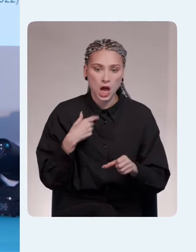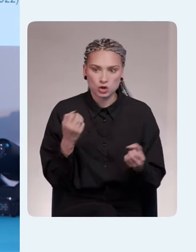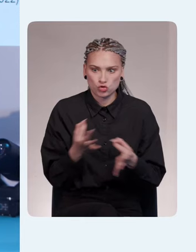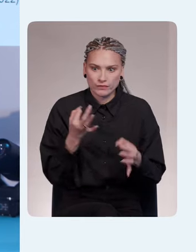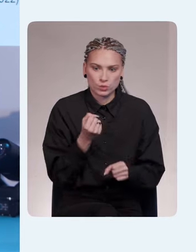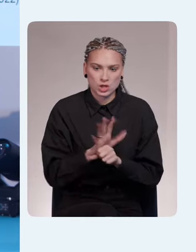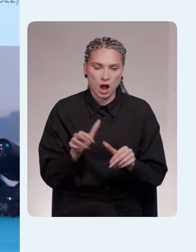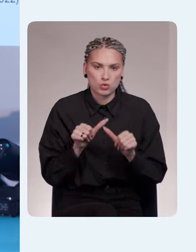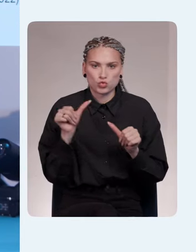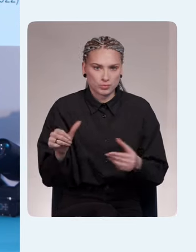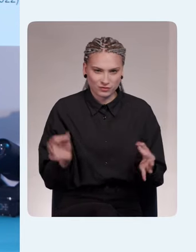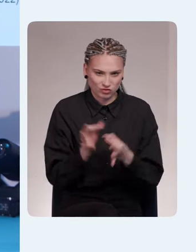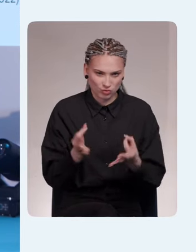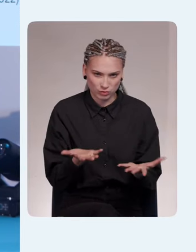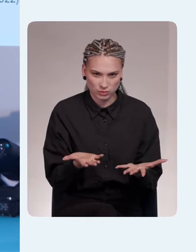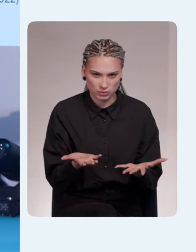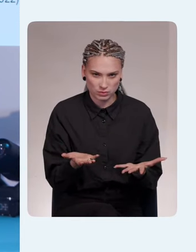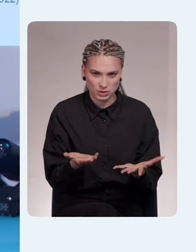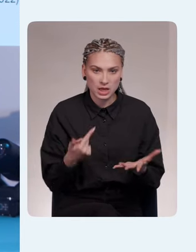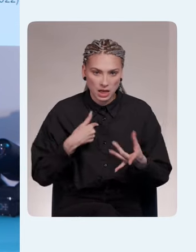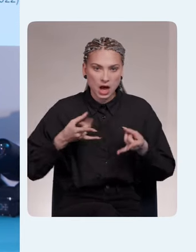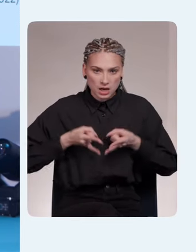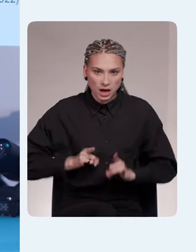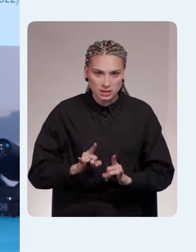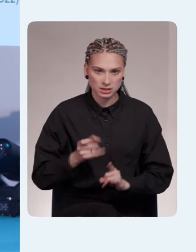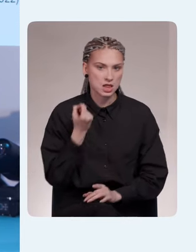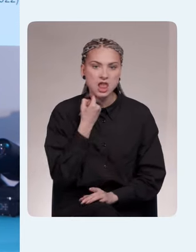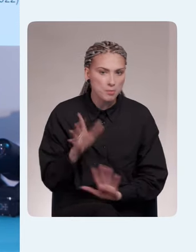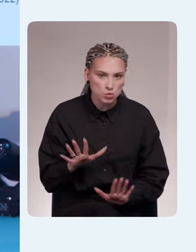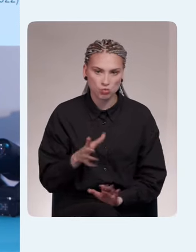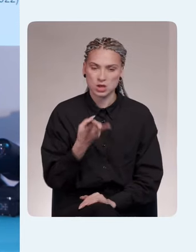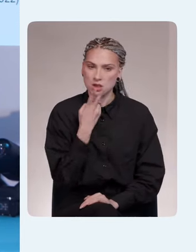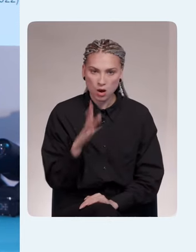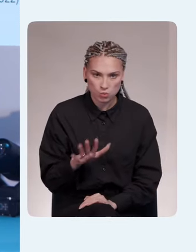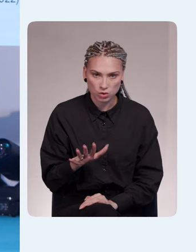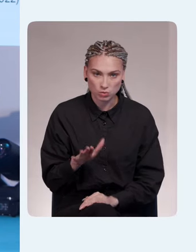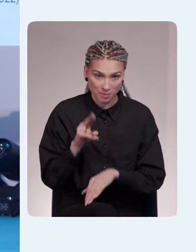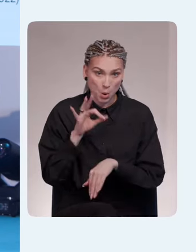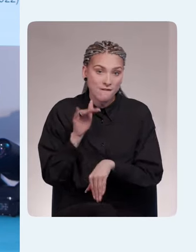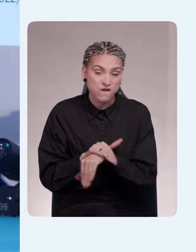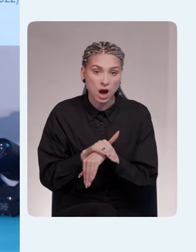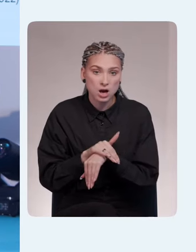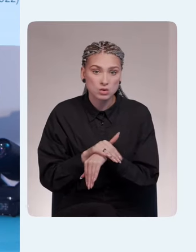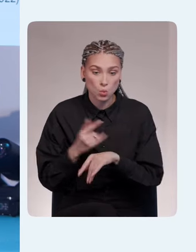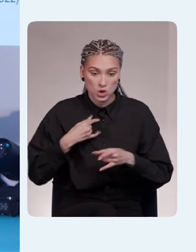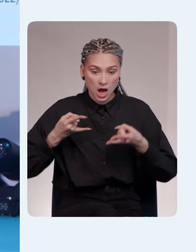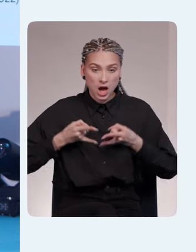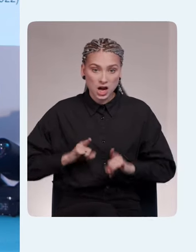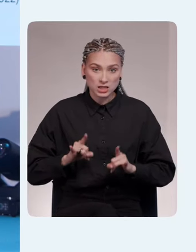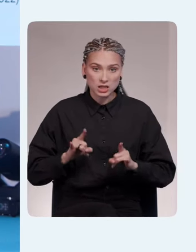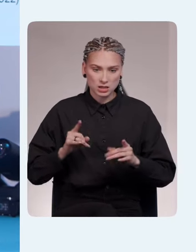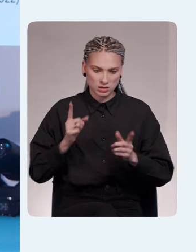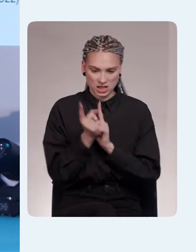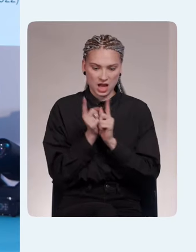особенного, вообще ничего. Я родился не пьющим и не курящим. По факту я вернулся к заводским